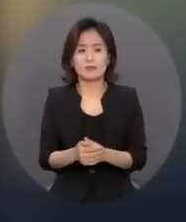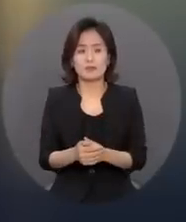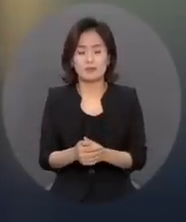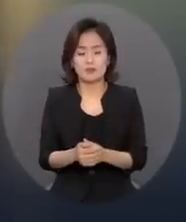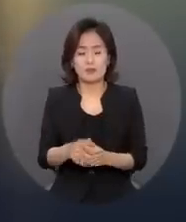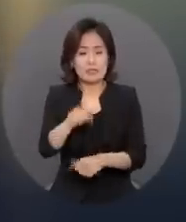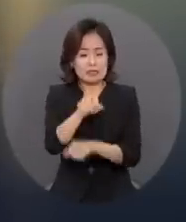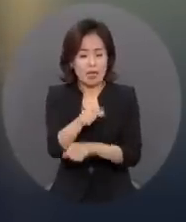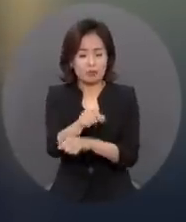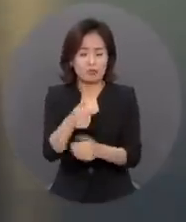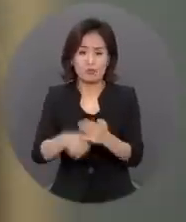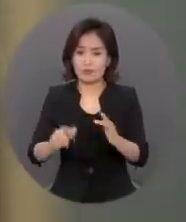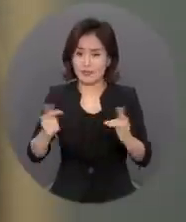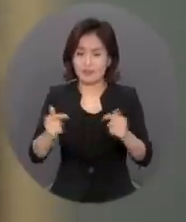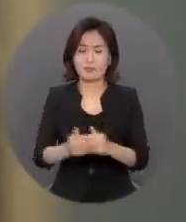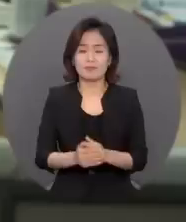누가 봐도 사무용품이 아니잖아요. 네.